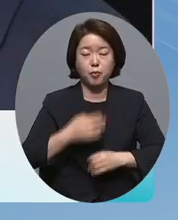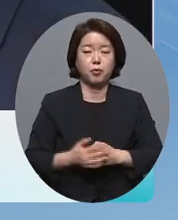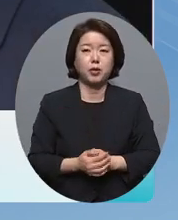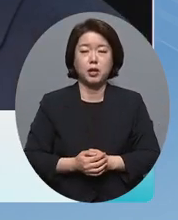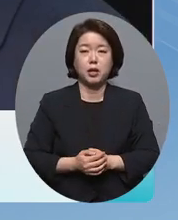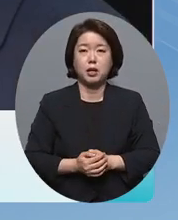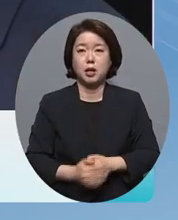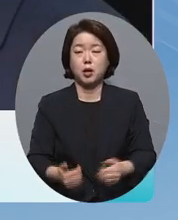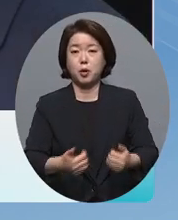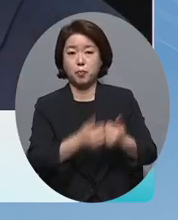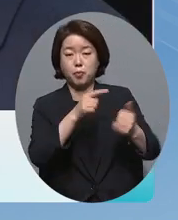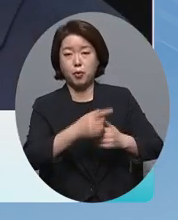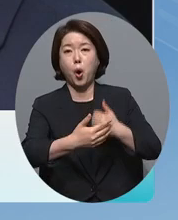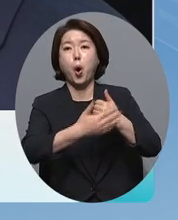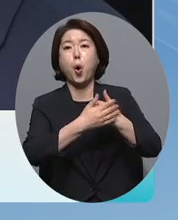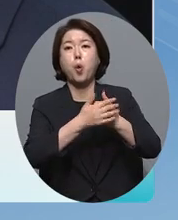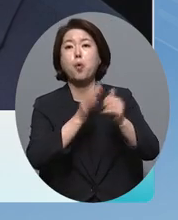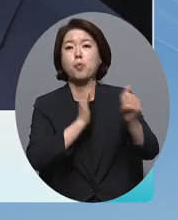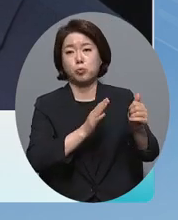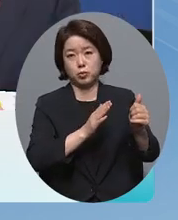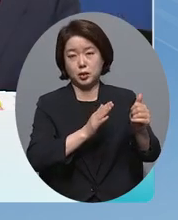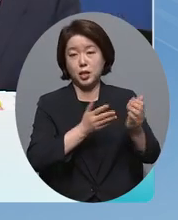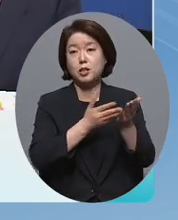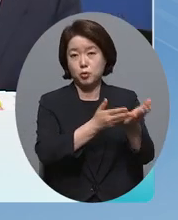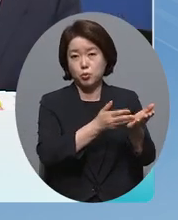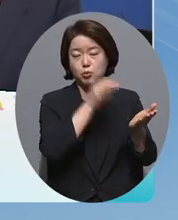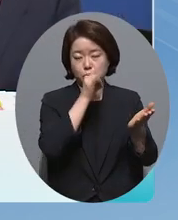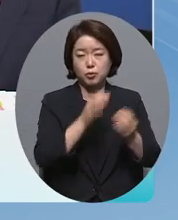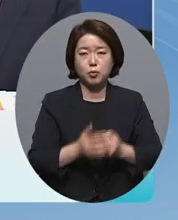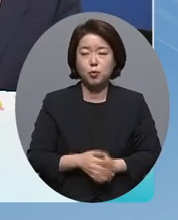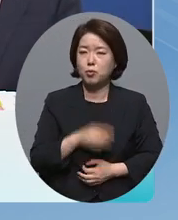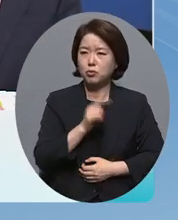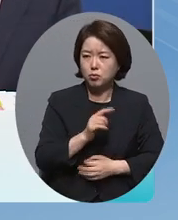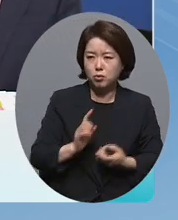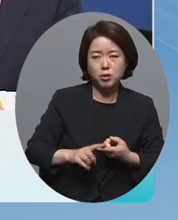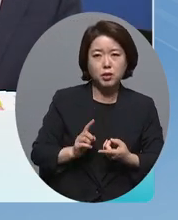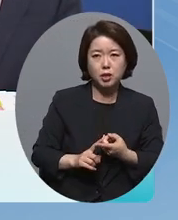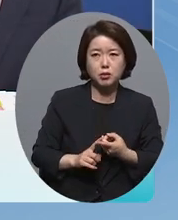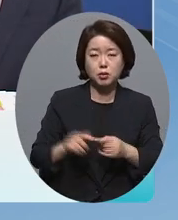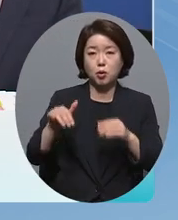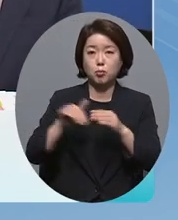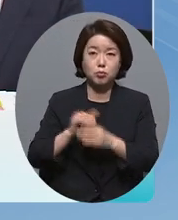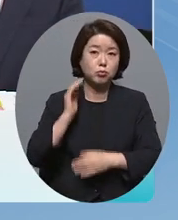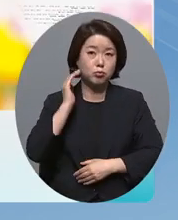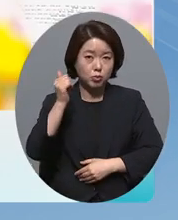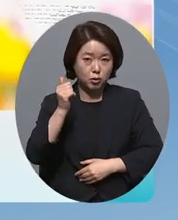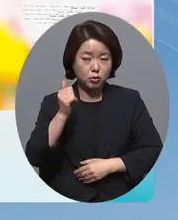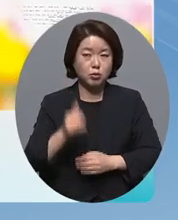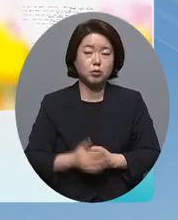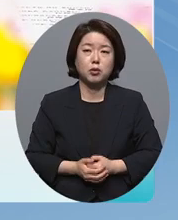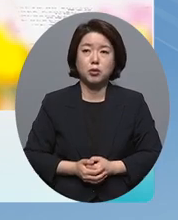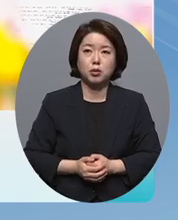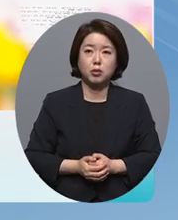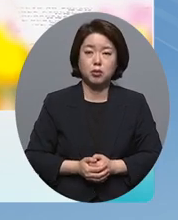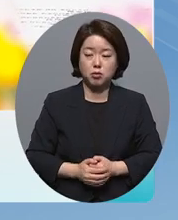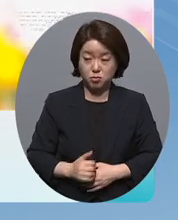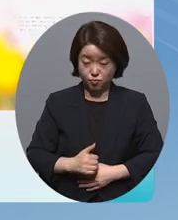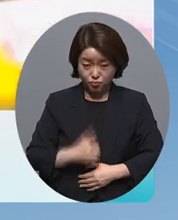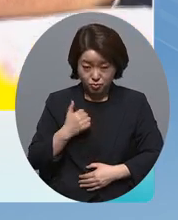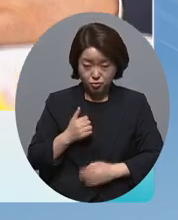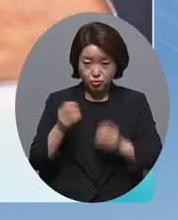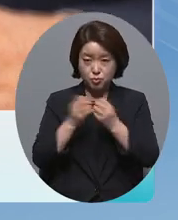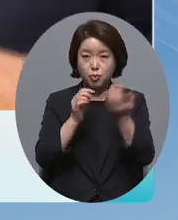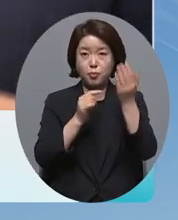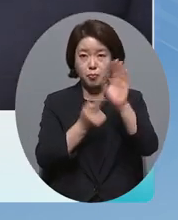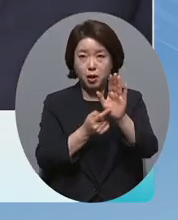상대방의 협조를 구한다는 의미에서 요구인 것이고 뭐 거기에 문재인 전 대통령이 좀 대노에 따라라는 그런